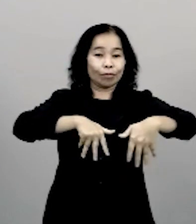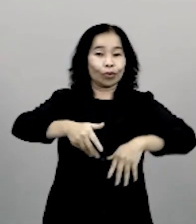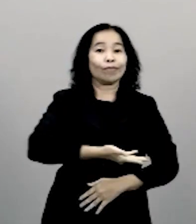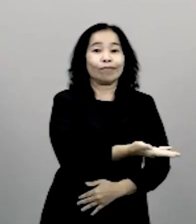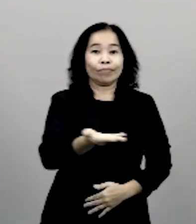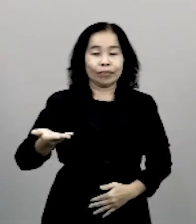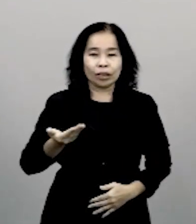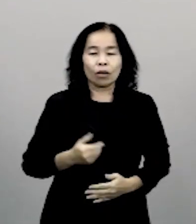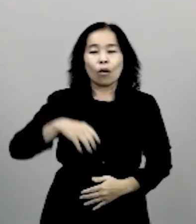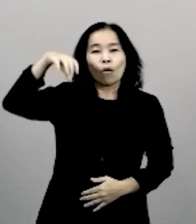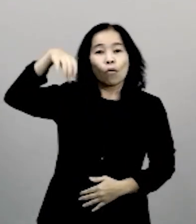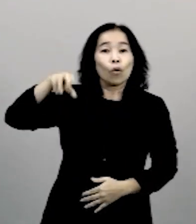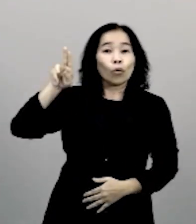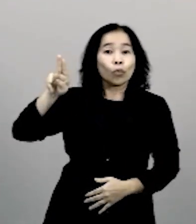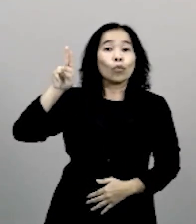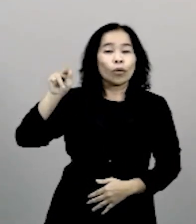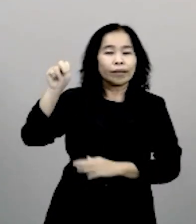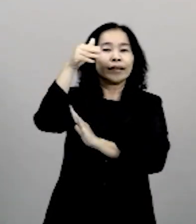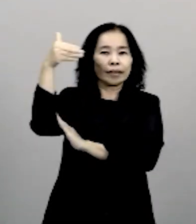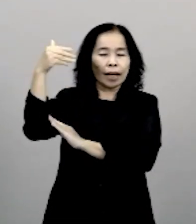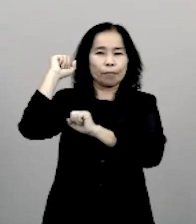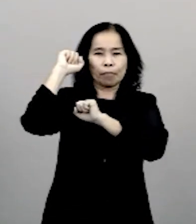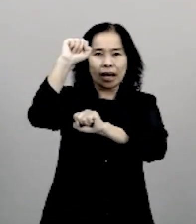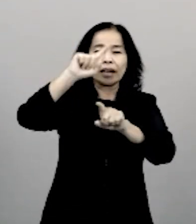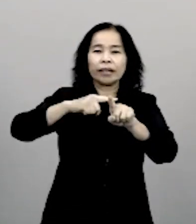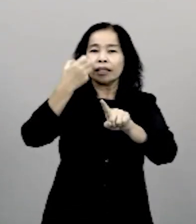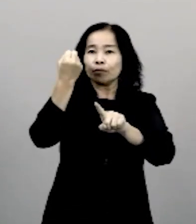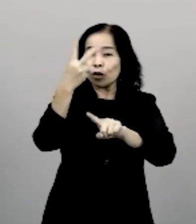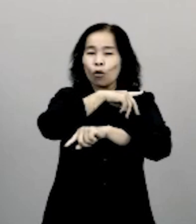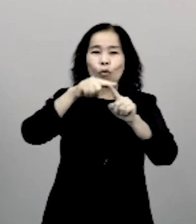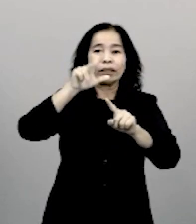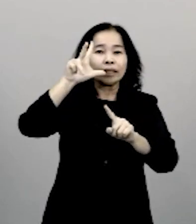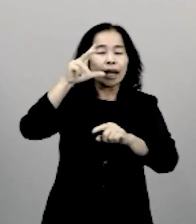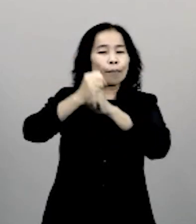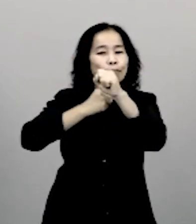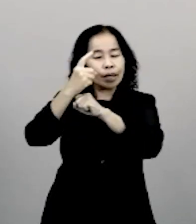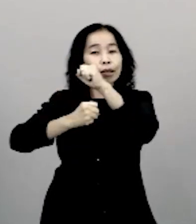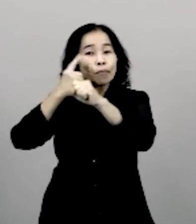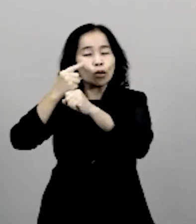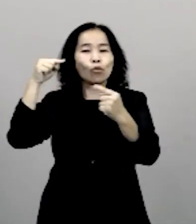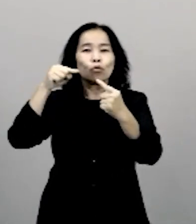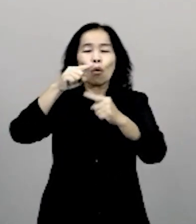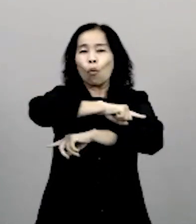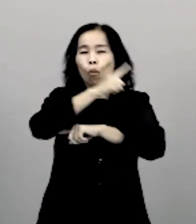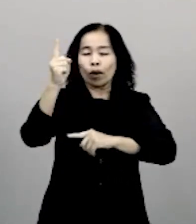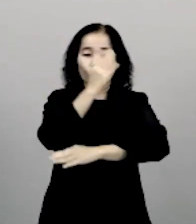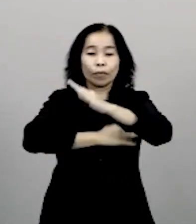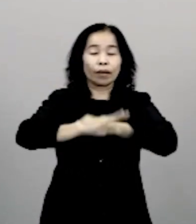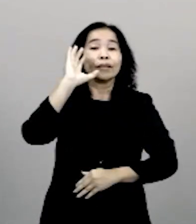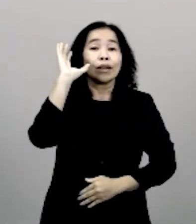องค์การสหประชาชาติได้ประกาศให้วันที่ 3ธันวาคมของทุกปีเป็นวันคนพิการสากล